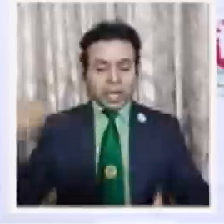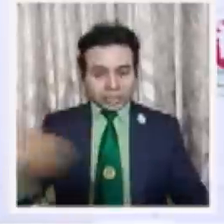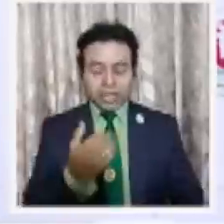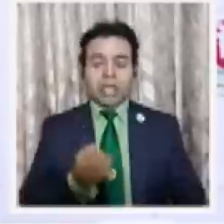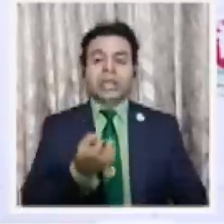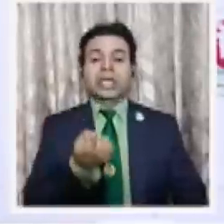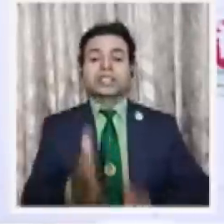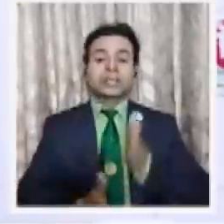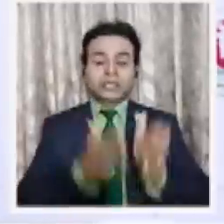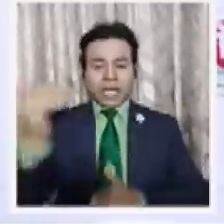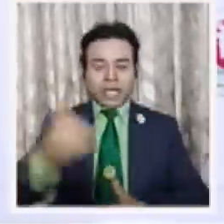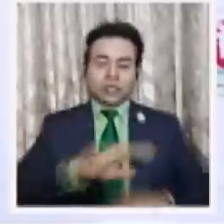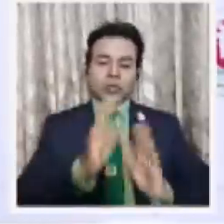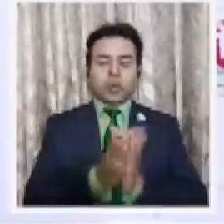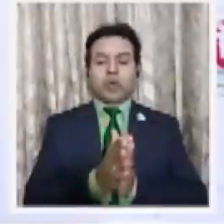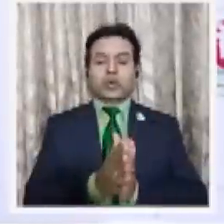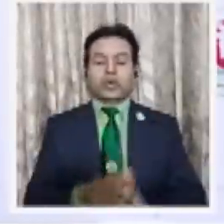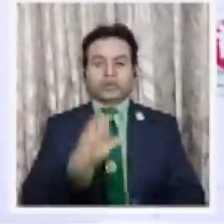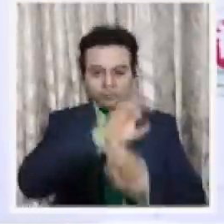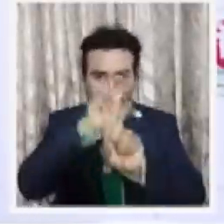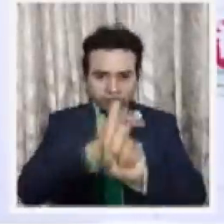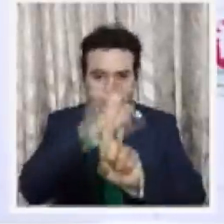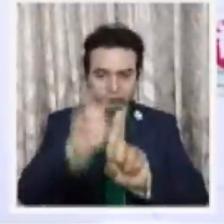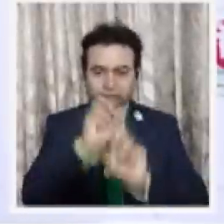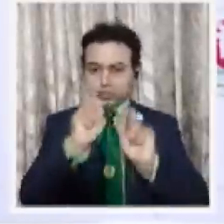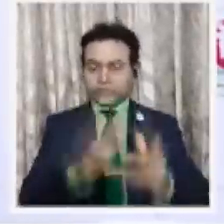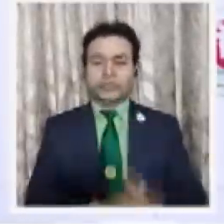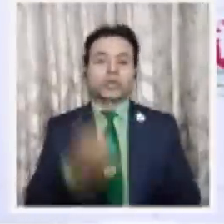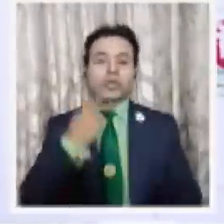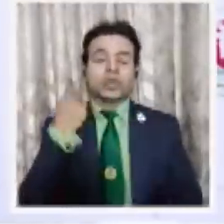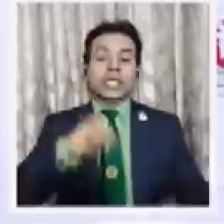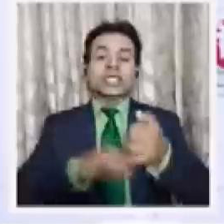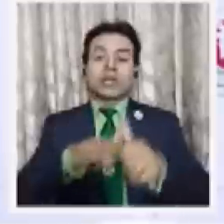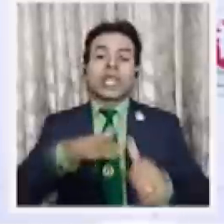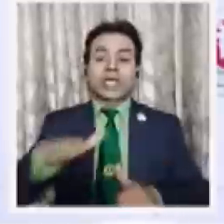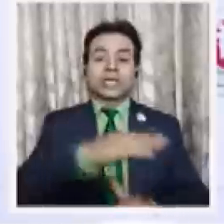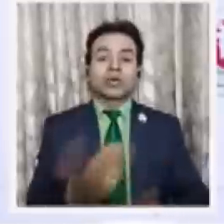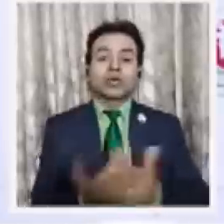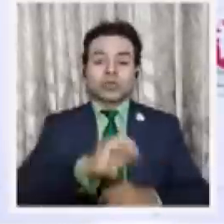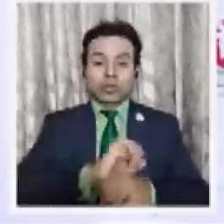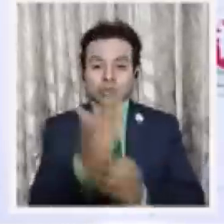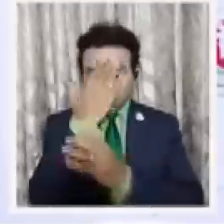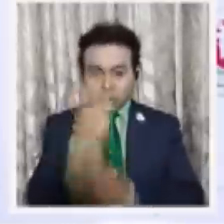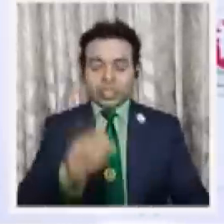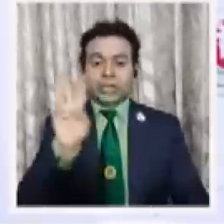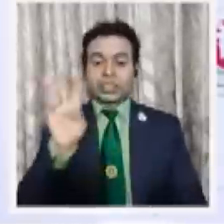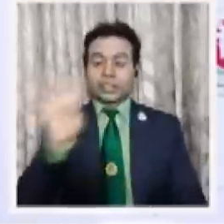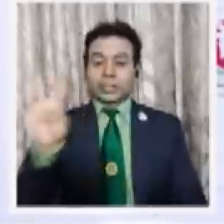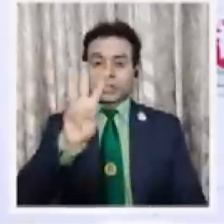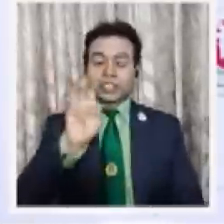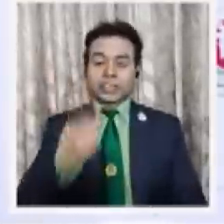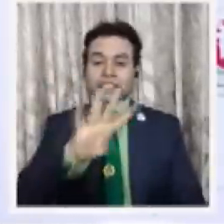7,66,653 জন, যার মধ্যে 3টি আন্তর্জাতিক বিমানবন্দর, সকল স্থলবন্দর, 2টি সমুদ্র বন্দর এবং ক্যান্টনমেন্ট রেল স্টেশন আছে।